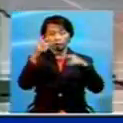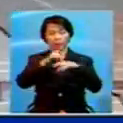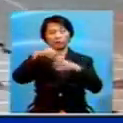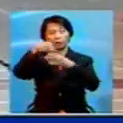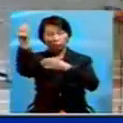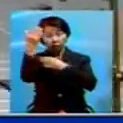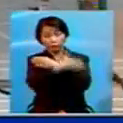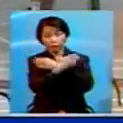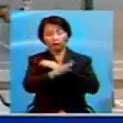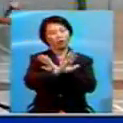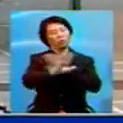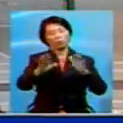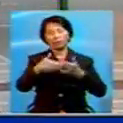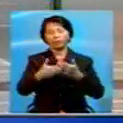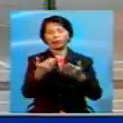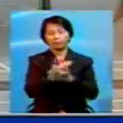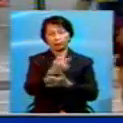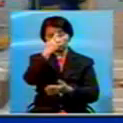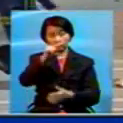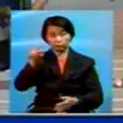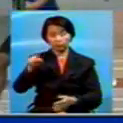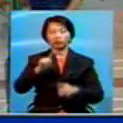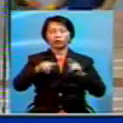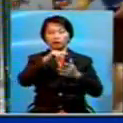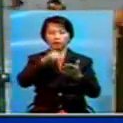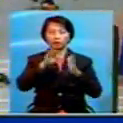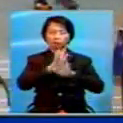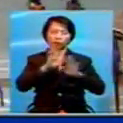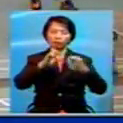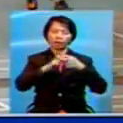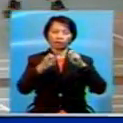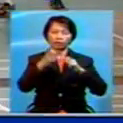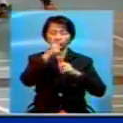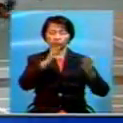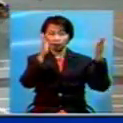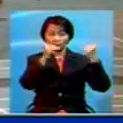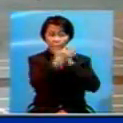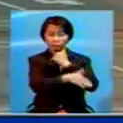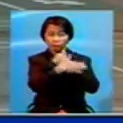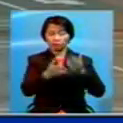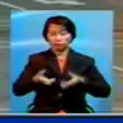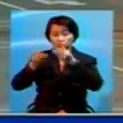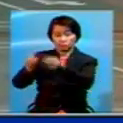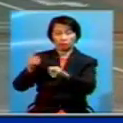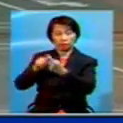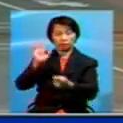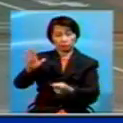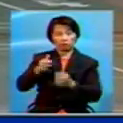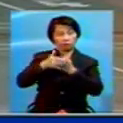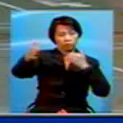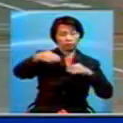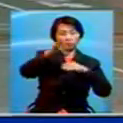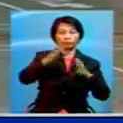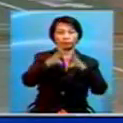orang bukan perkara baharu baginya namun ia bukanlah satu masalah kerana harapan negara yang disandarkan kepadanya jauh